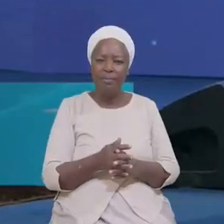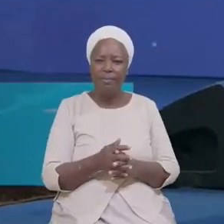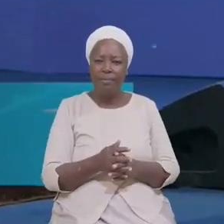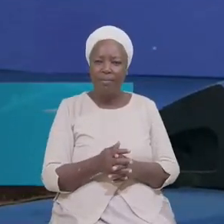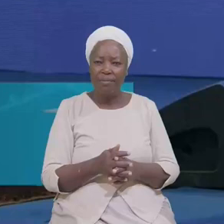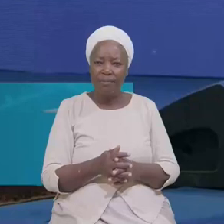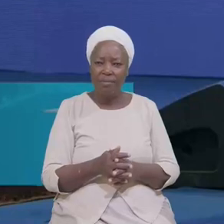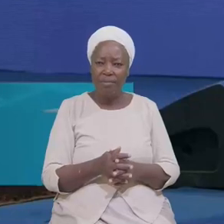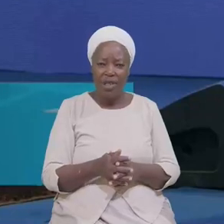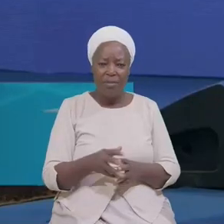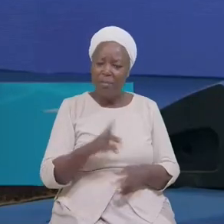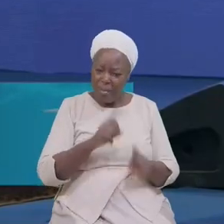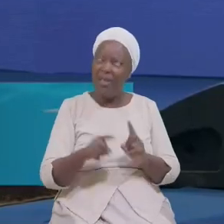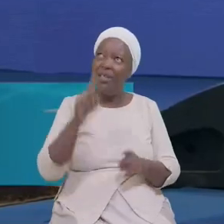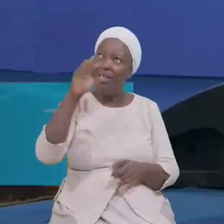Mais il est toujours prêt.